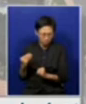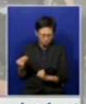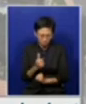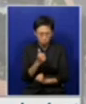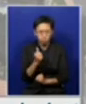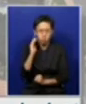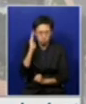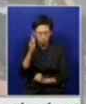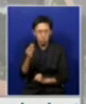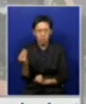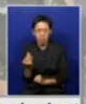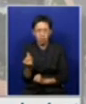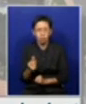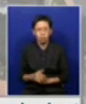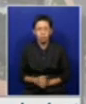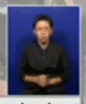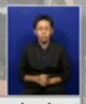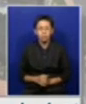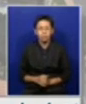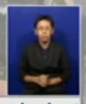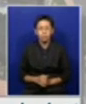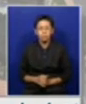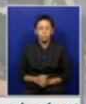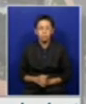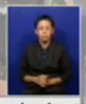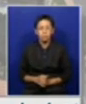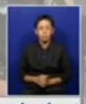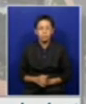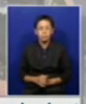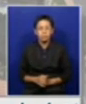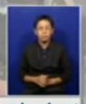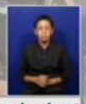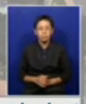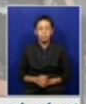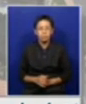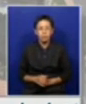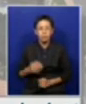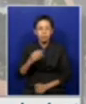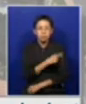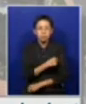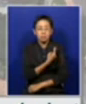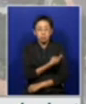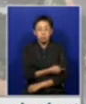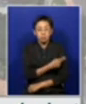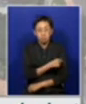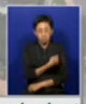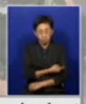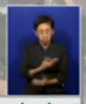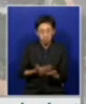ครับแล้ว new normal ในด้านการลงทุนด้านสาธารณสุขเนี่ยนะครับเป็น